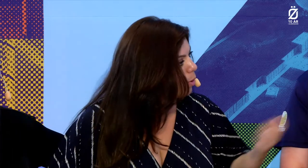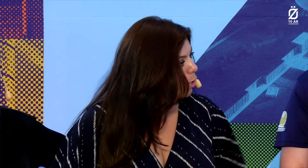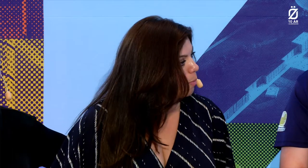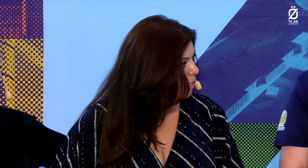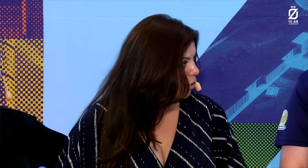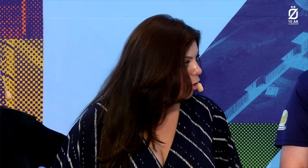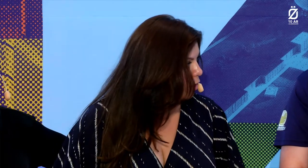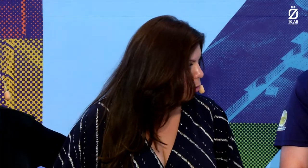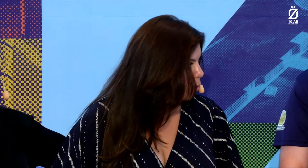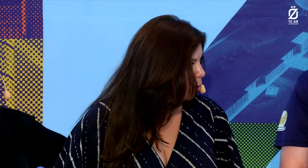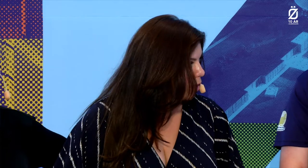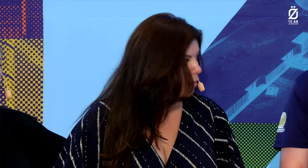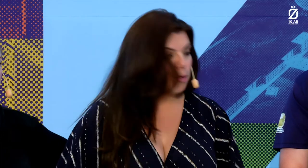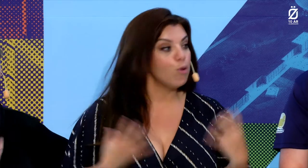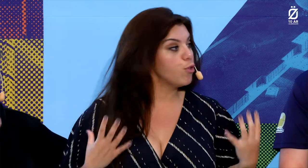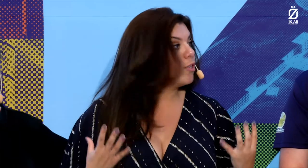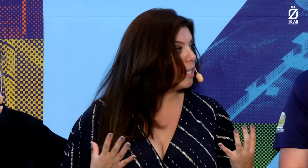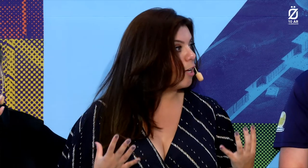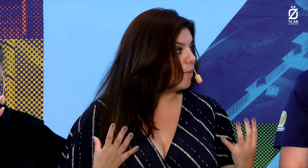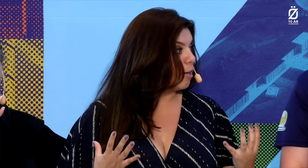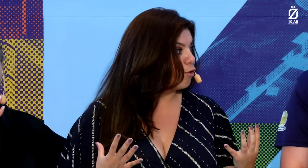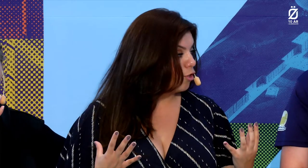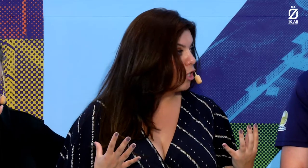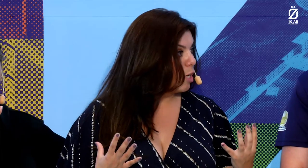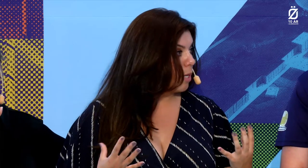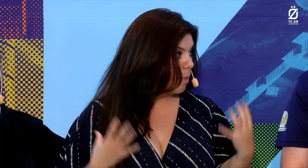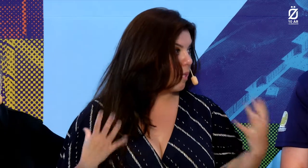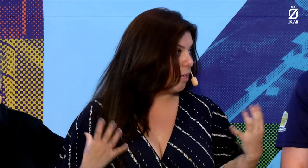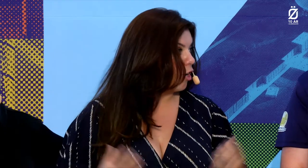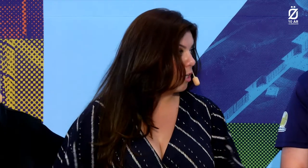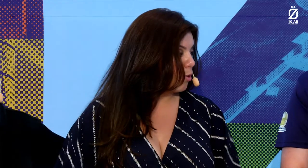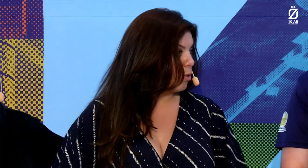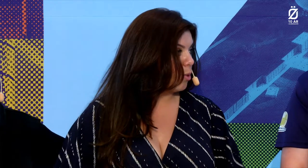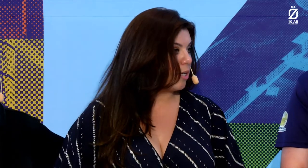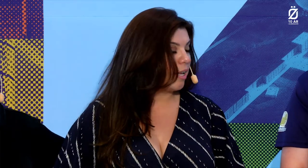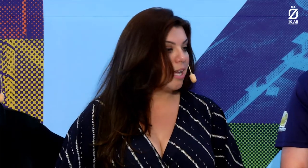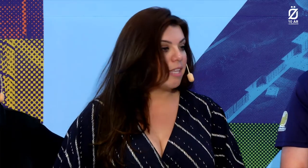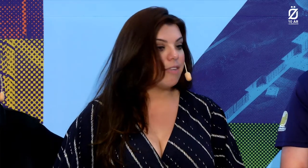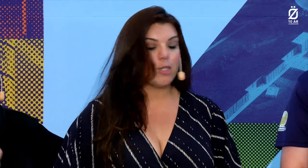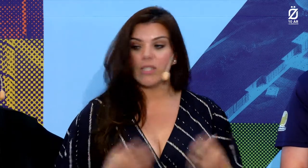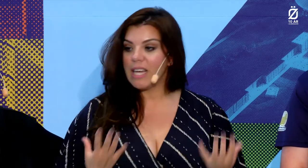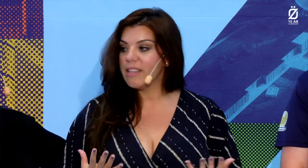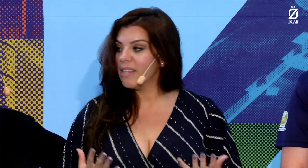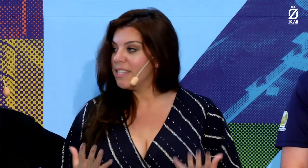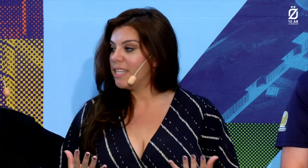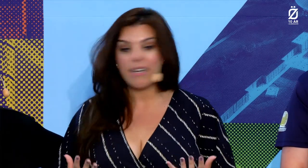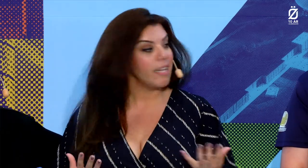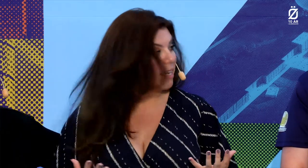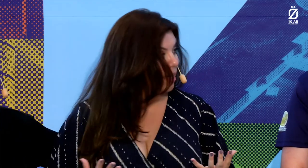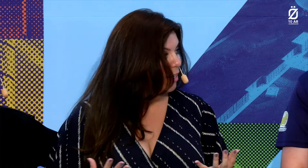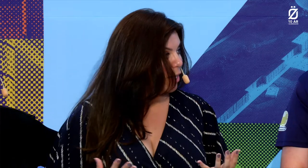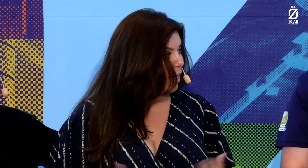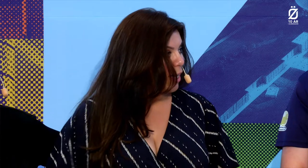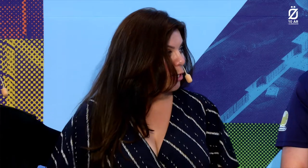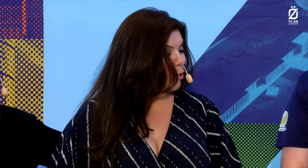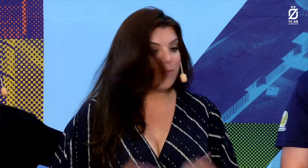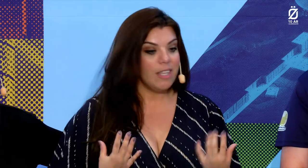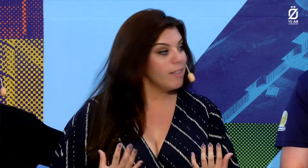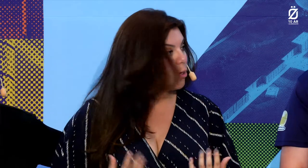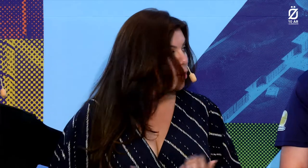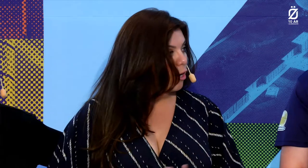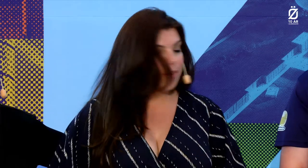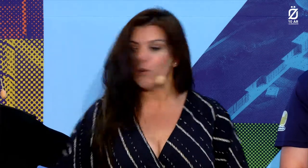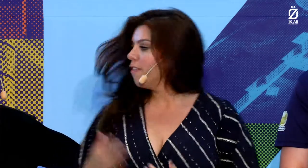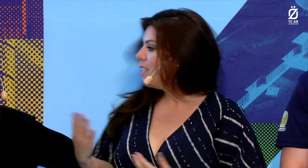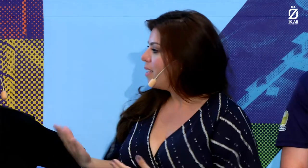du pratar ju här om patriarkala strukturer. Vi är ju också en del av ekosystemet med patriarkala strukturer. Det finns ju skatterättsliga regler som